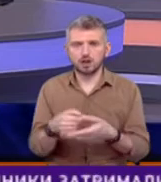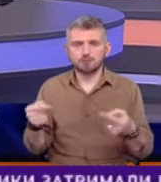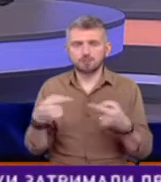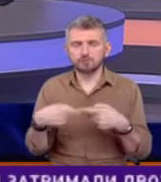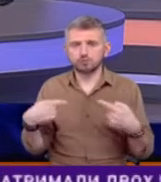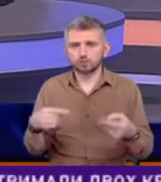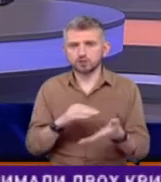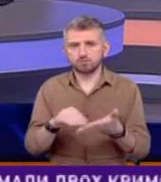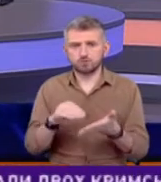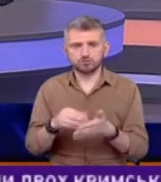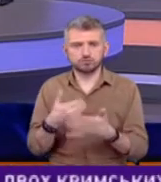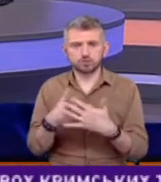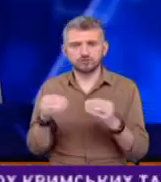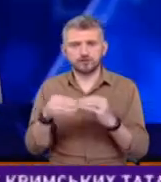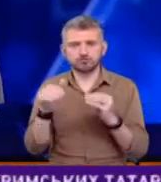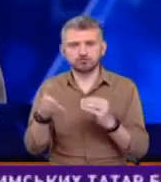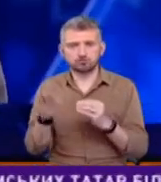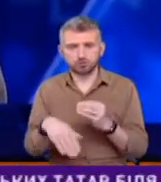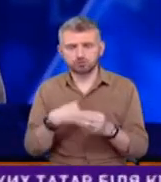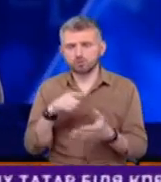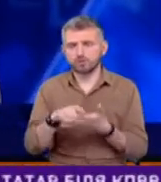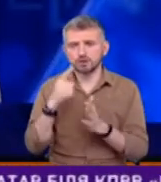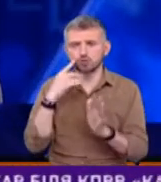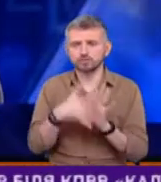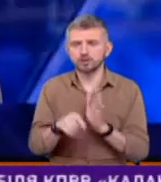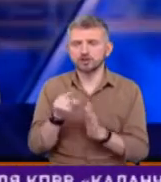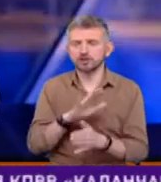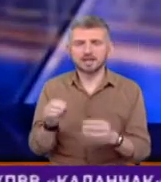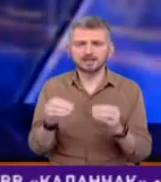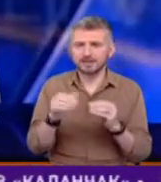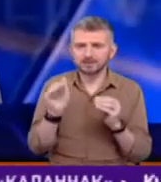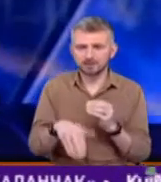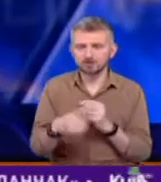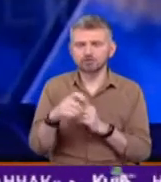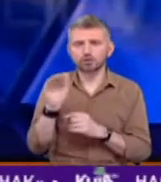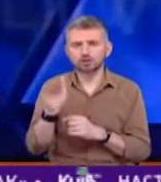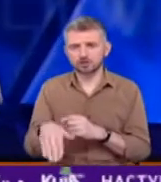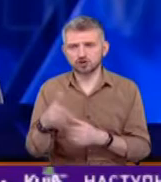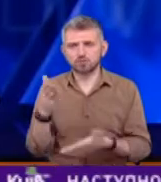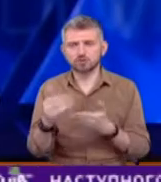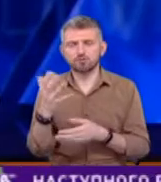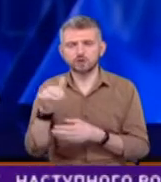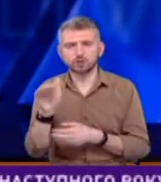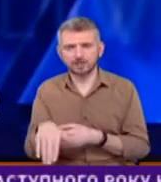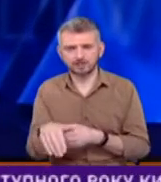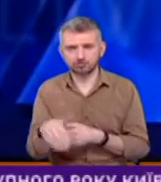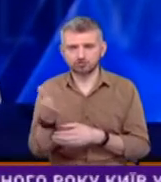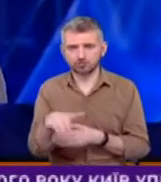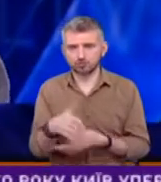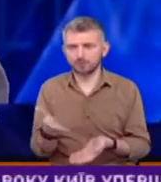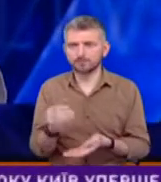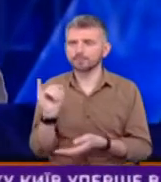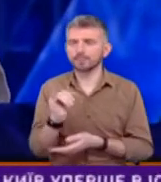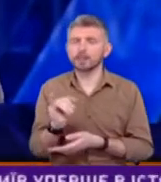пише наклад, наприклад, 10 тисяч, то ми всі повинні розуміти, що її не 10 тисяч, а 100 тисяч, а можливо 500 тисяч екземплярів.